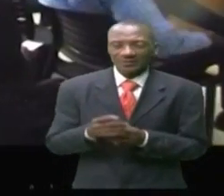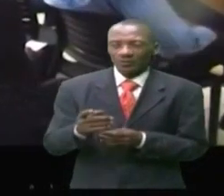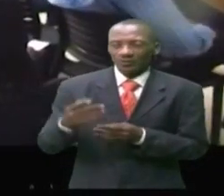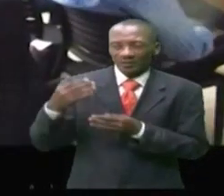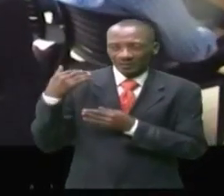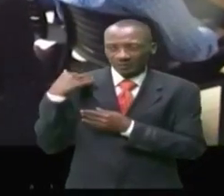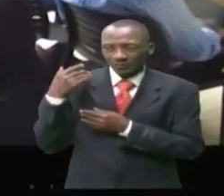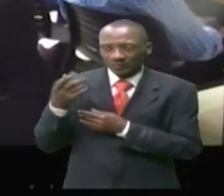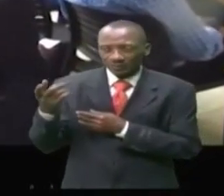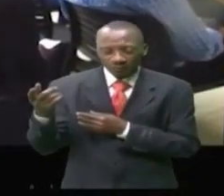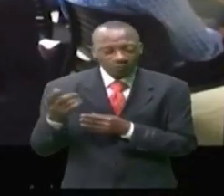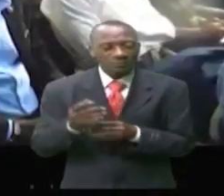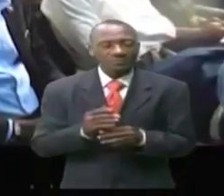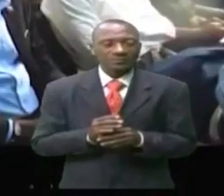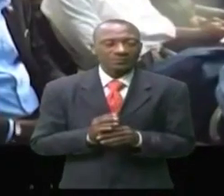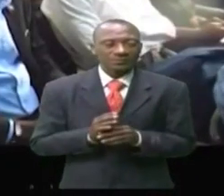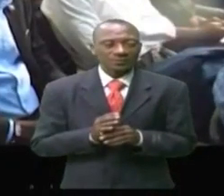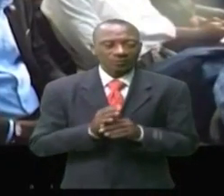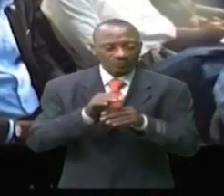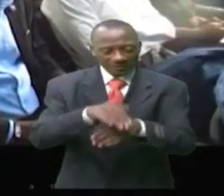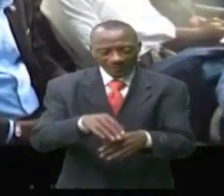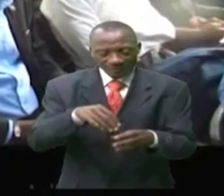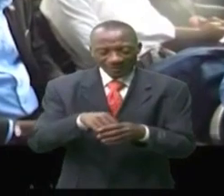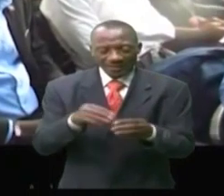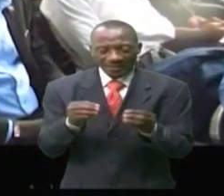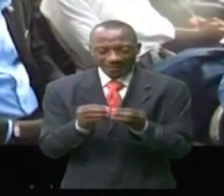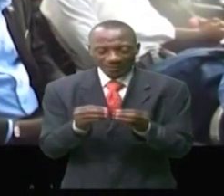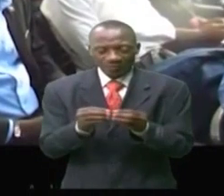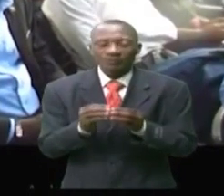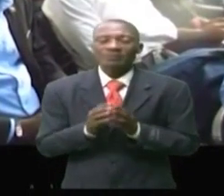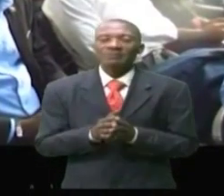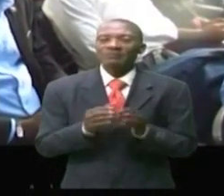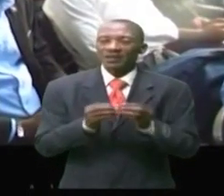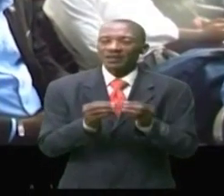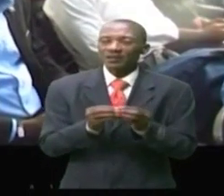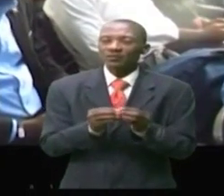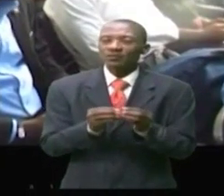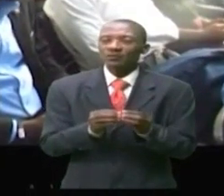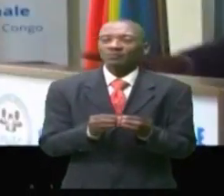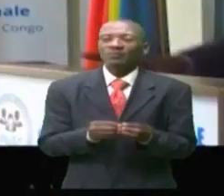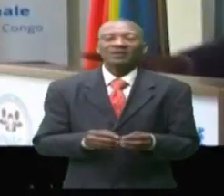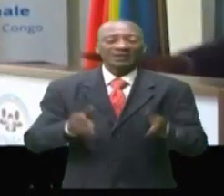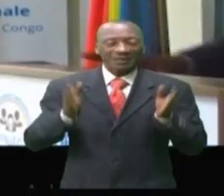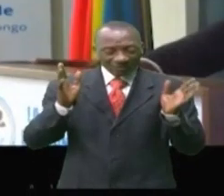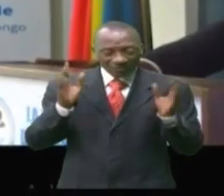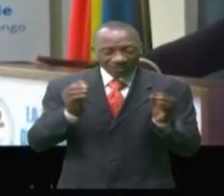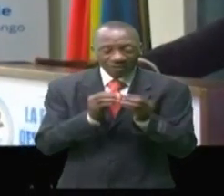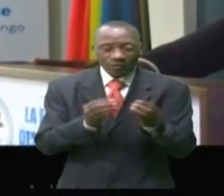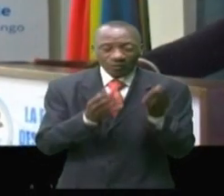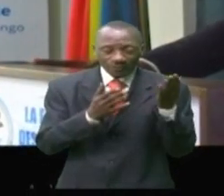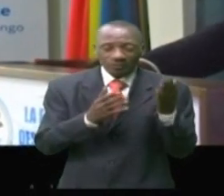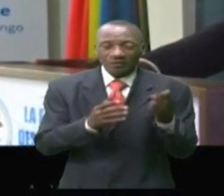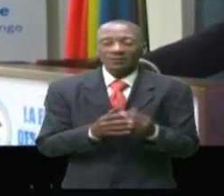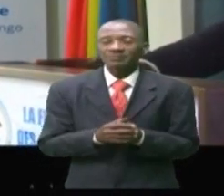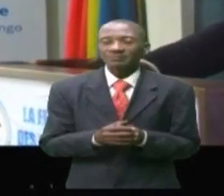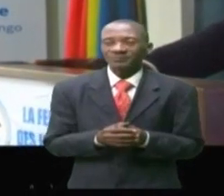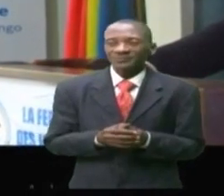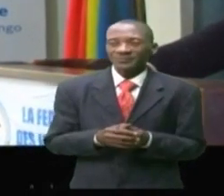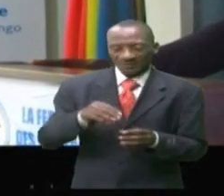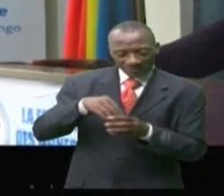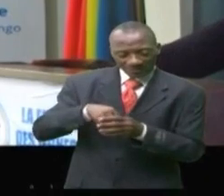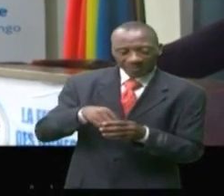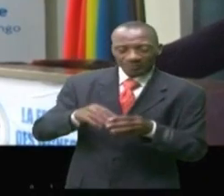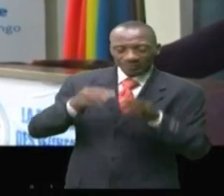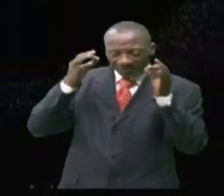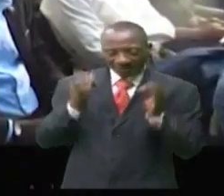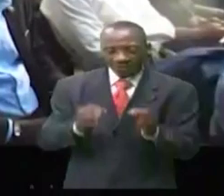trouvent tout son sens dans la gestion efficiente apparaît comme ces jalons jetés pour accompagner les jeunes appelés à soutenir